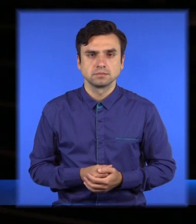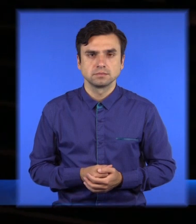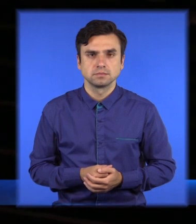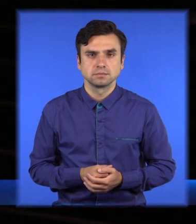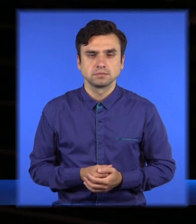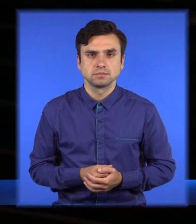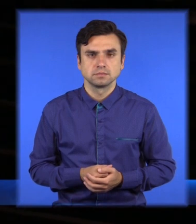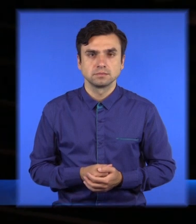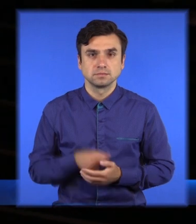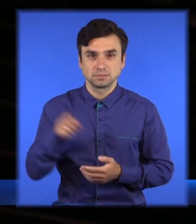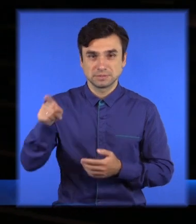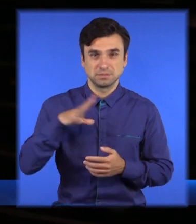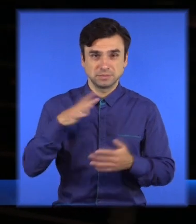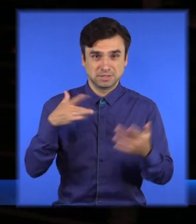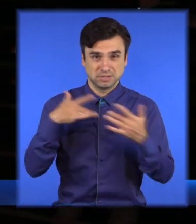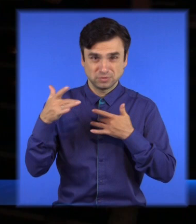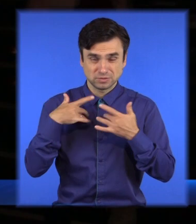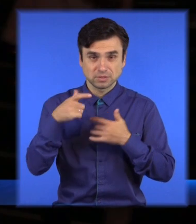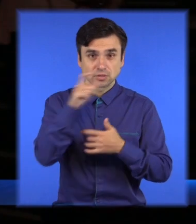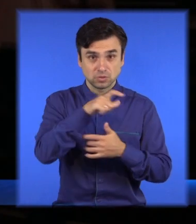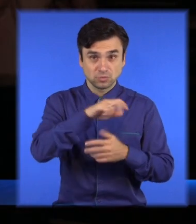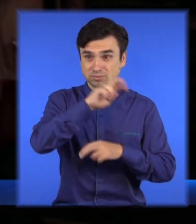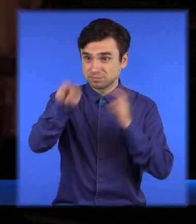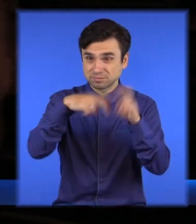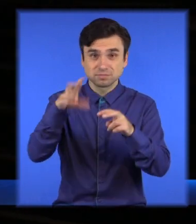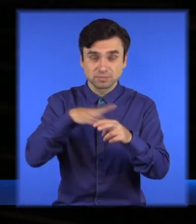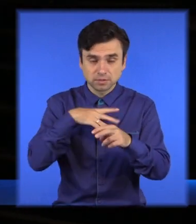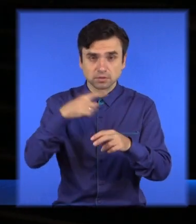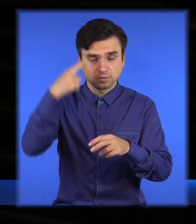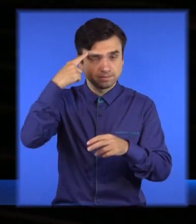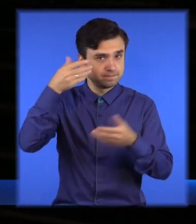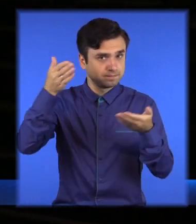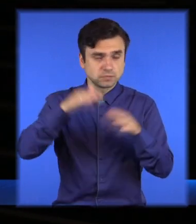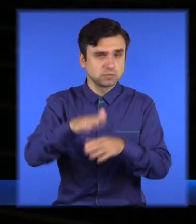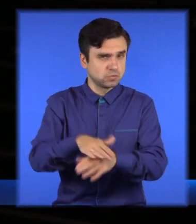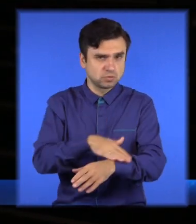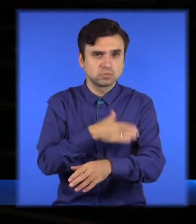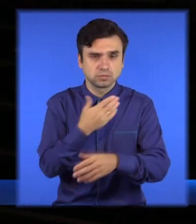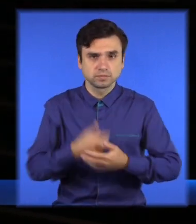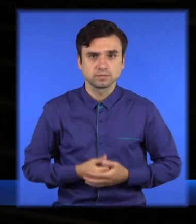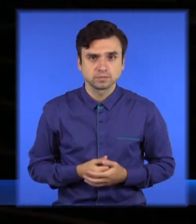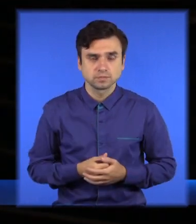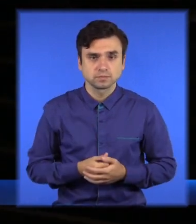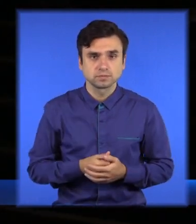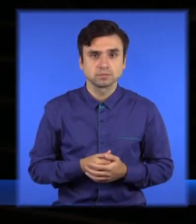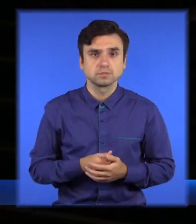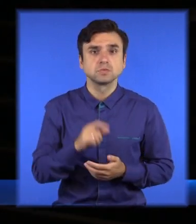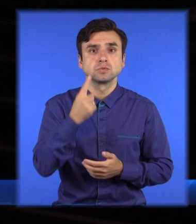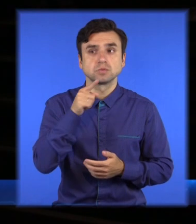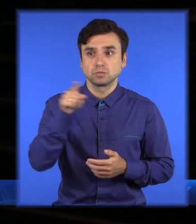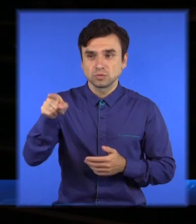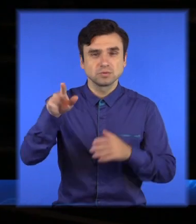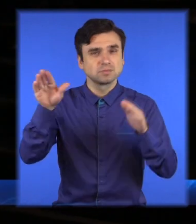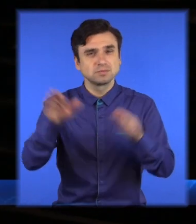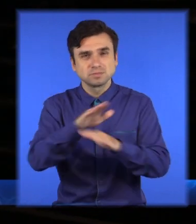только Монатик вот на самом деле. Я очень счастлива, что я пошла, и я безумно рада, что вот он так